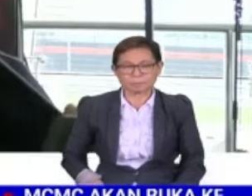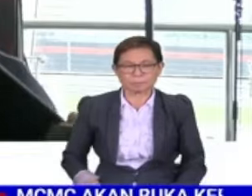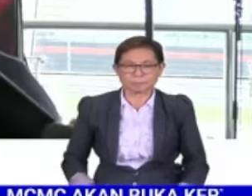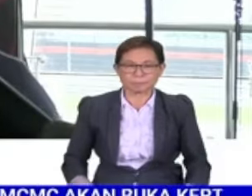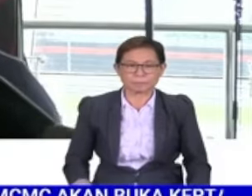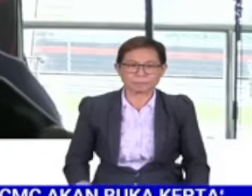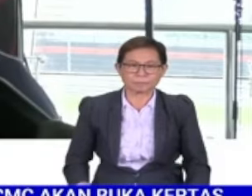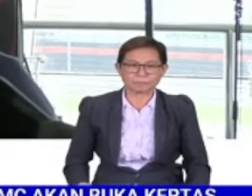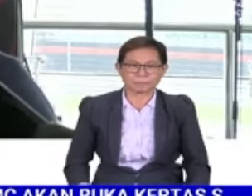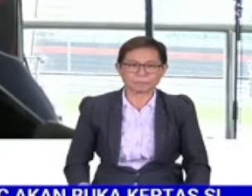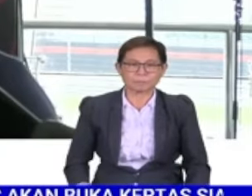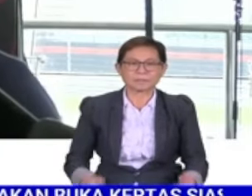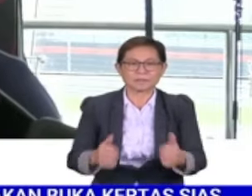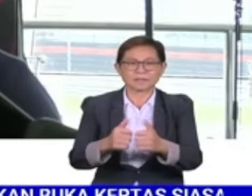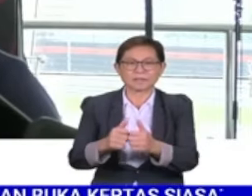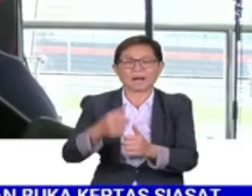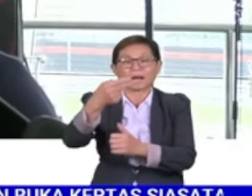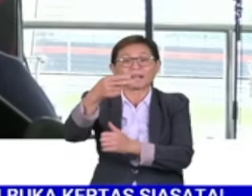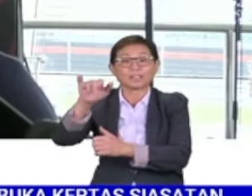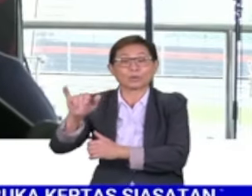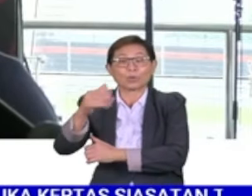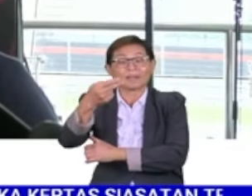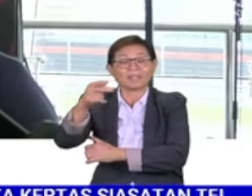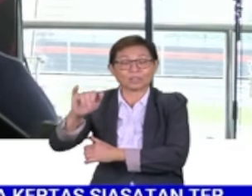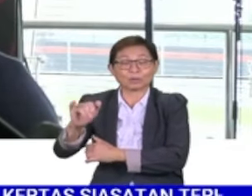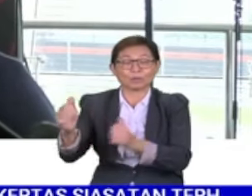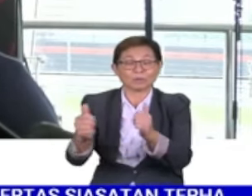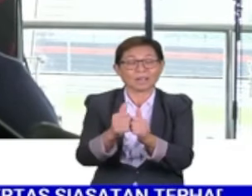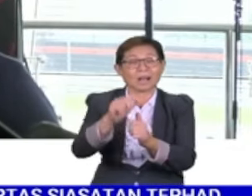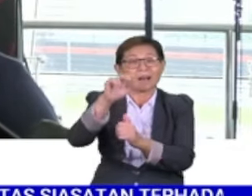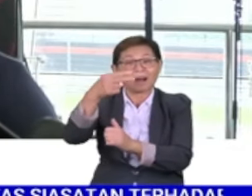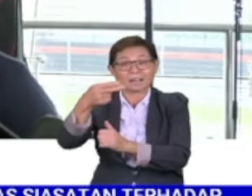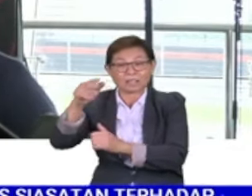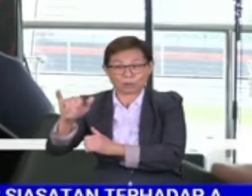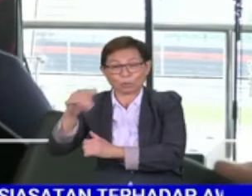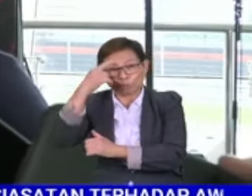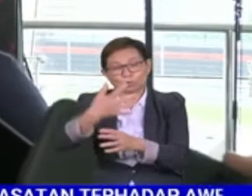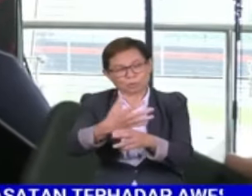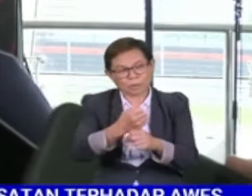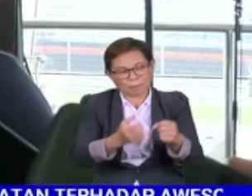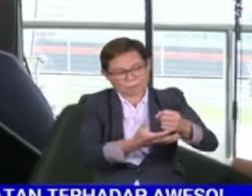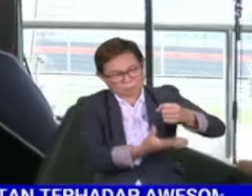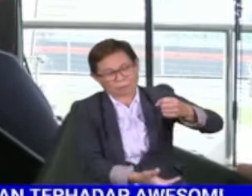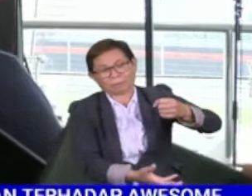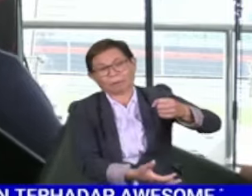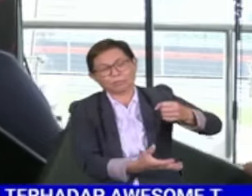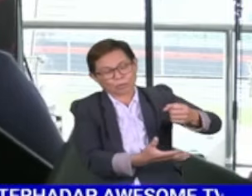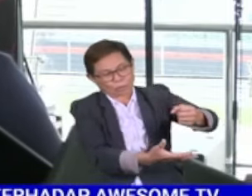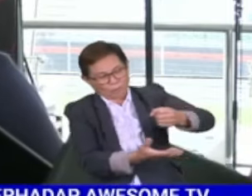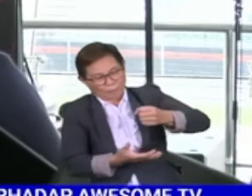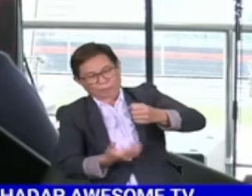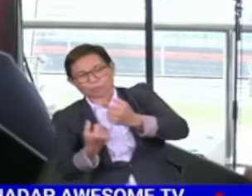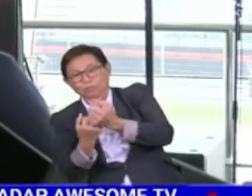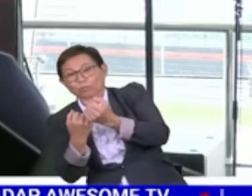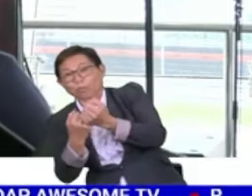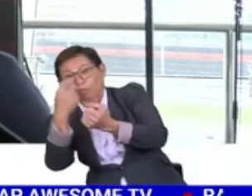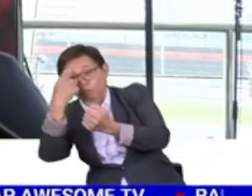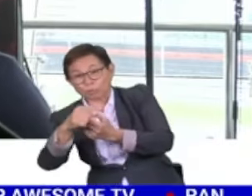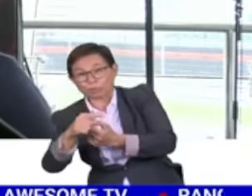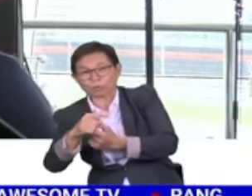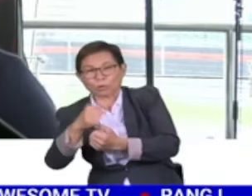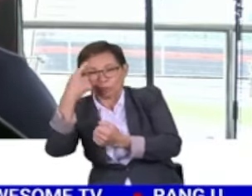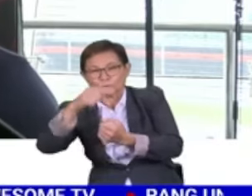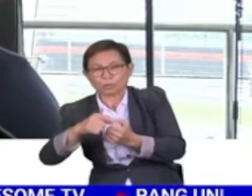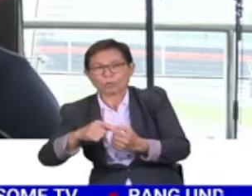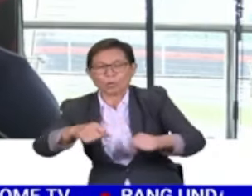Dengan Hanayo, YB Hanayo untuk mendapatkan dana sokonganlah untuk rider-rider